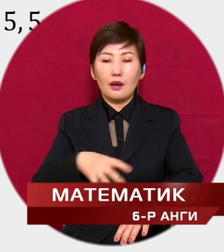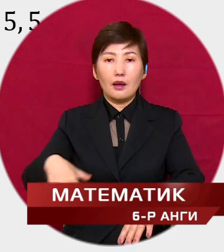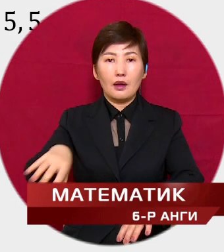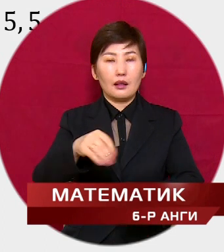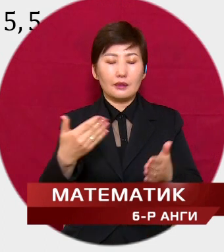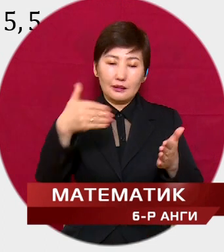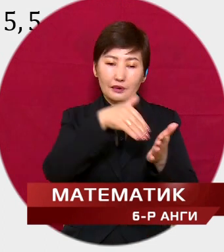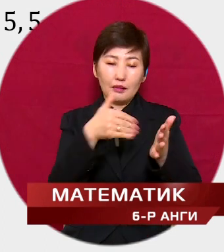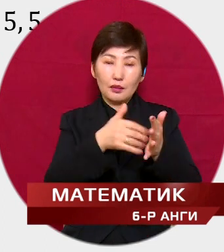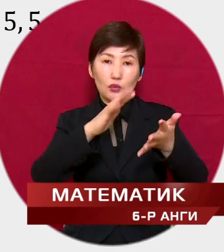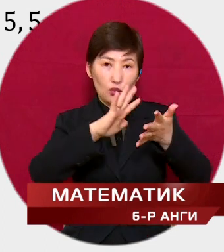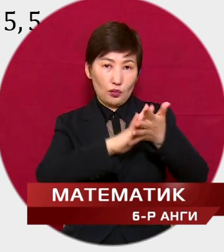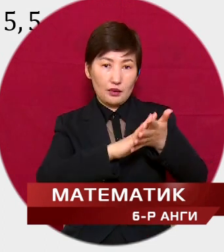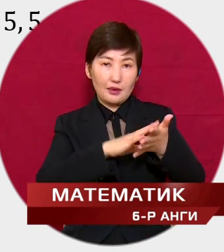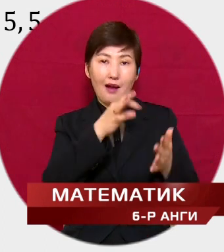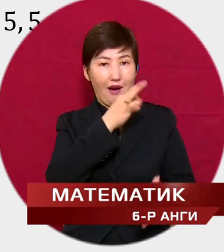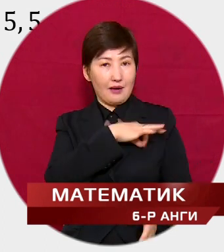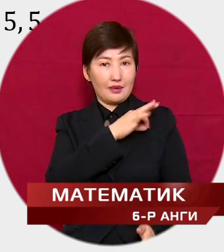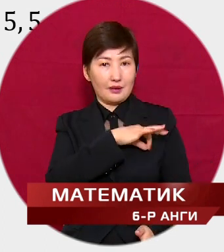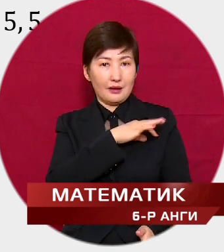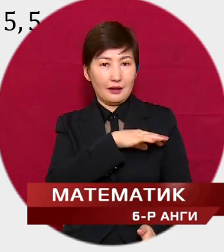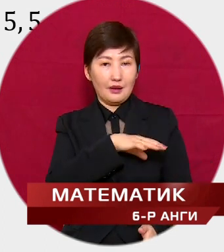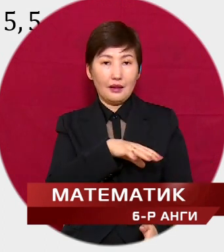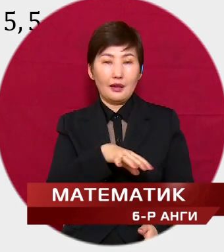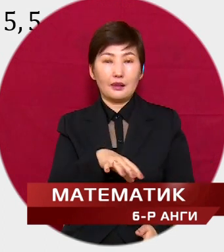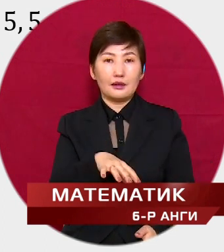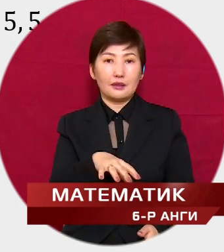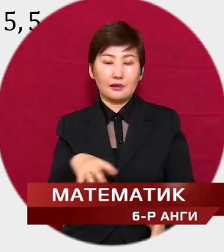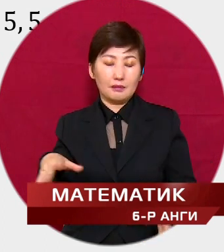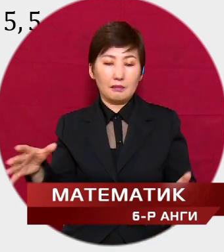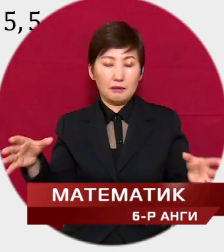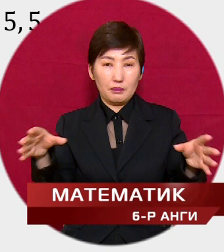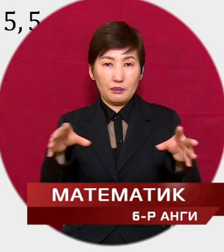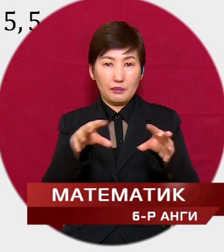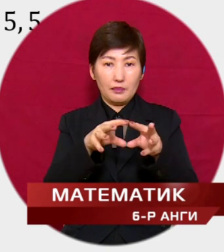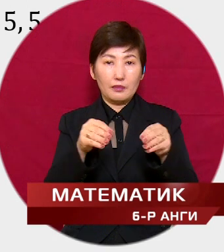тавтамжийн өснөгтэй ашиглана. За харан дааг хөөгтнийг байгаа учраас